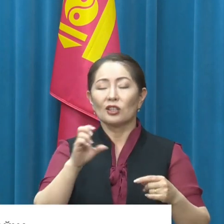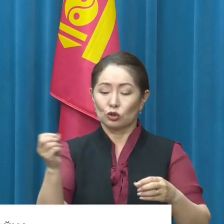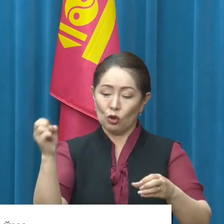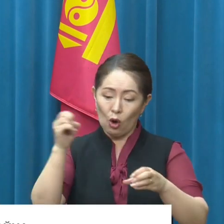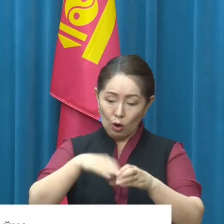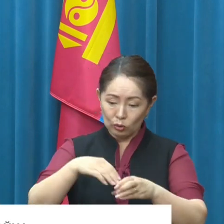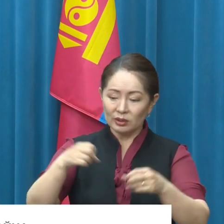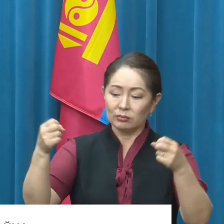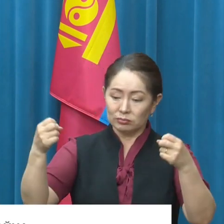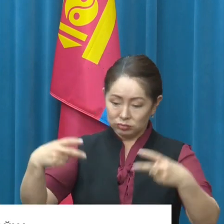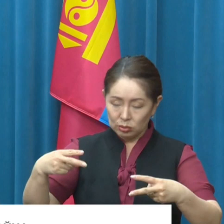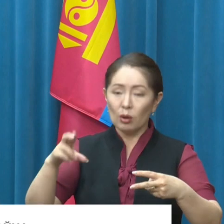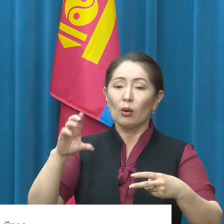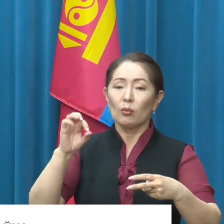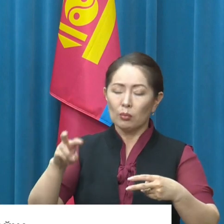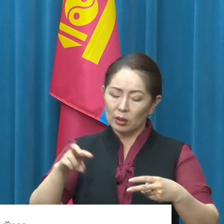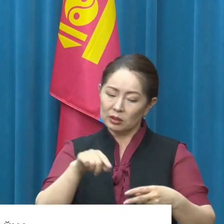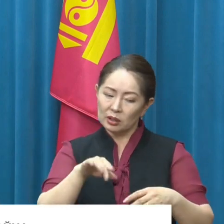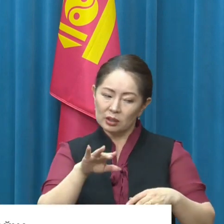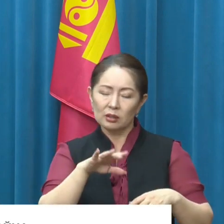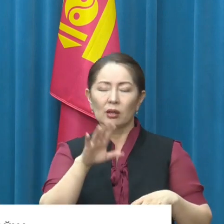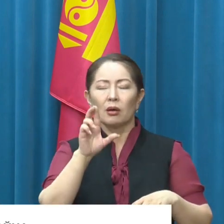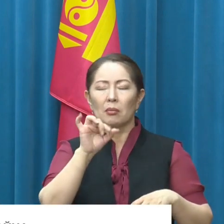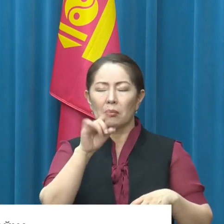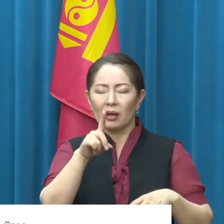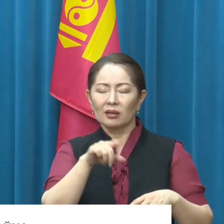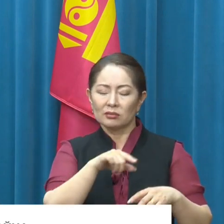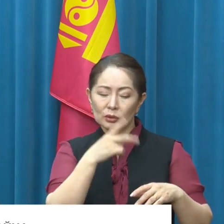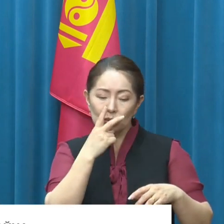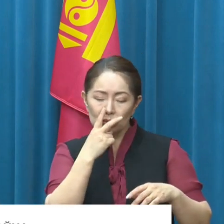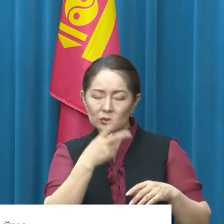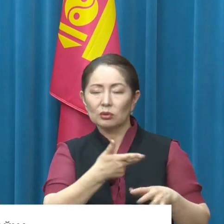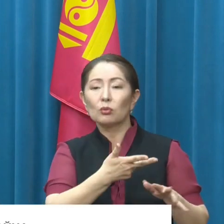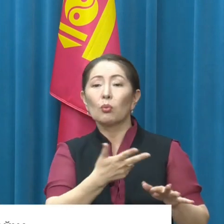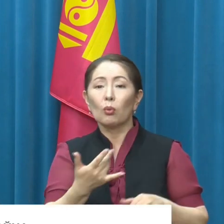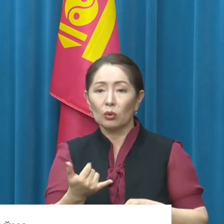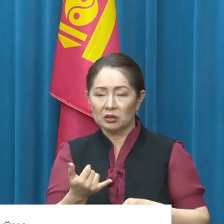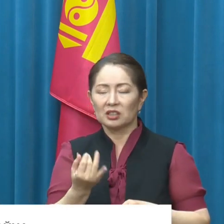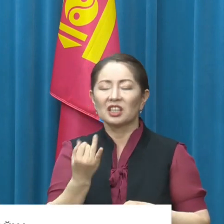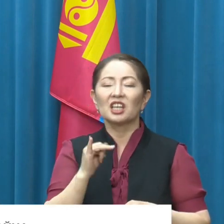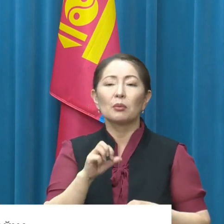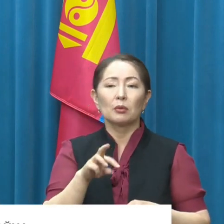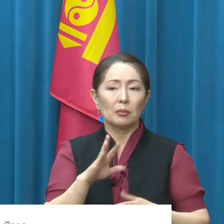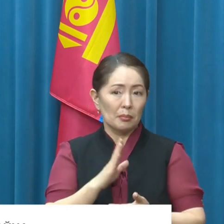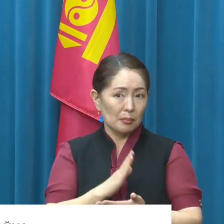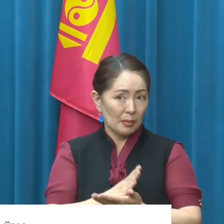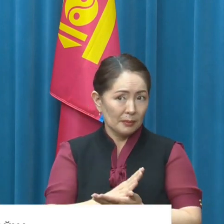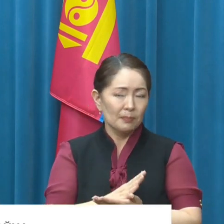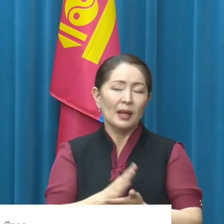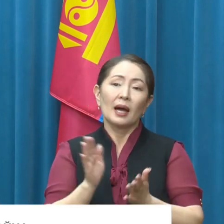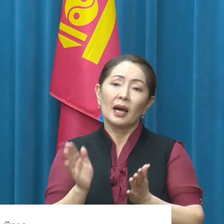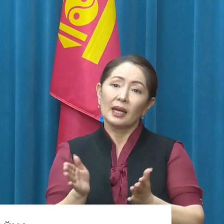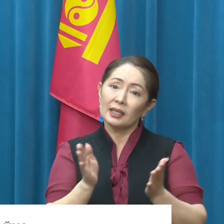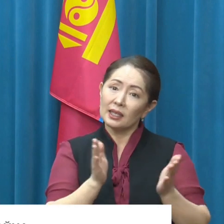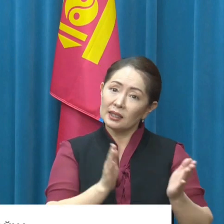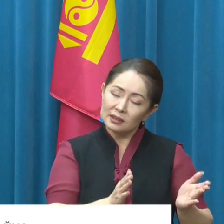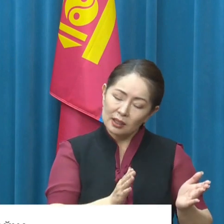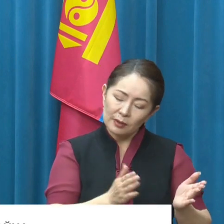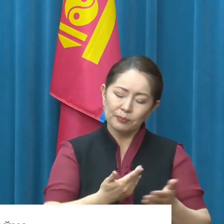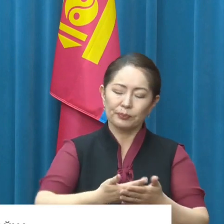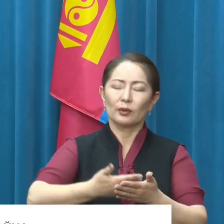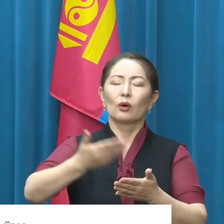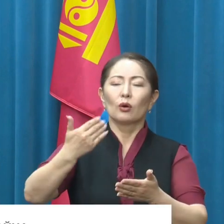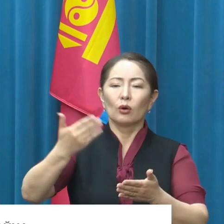ингэ үзүүлэлт бол одоо эрс муудна ийм зүйл байгаа. За гэхдээ одоо өмнө тус